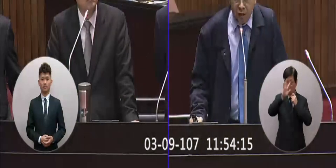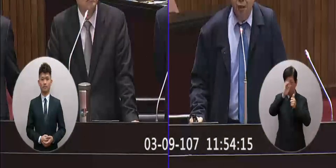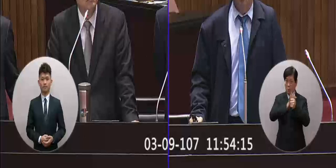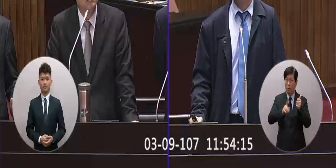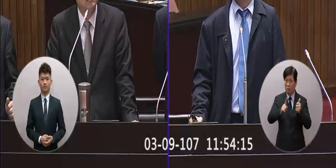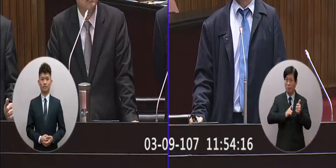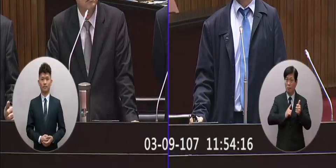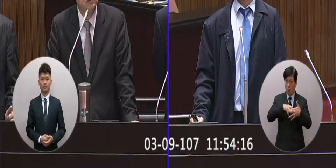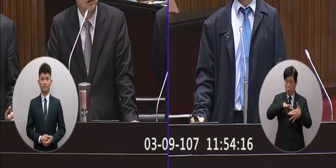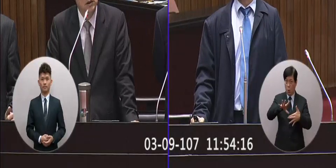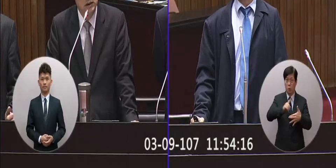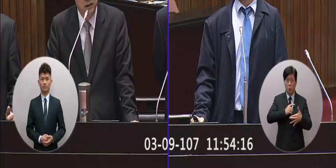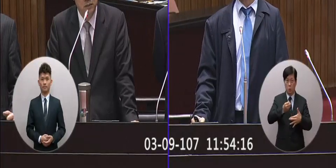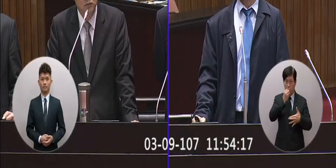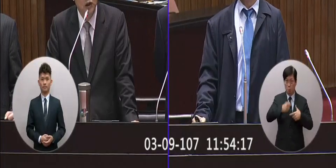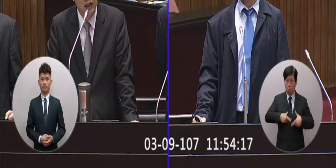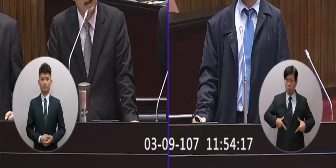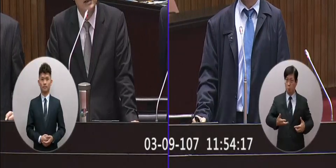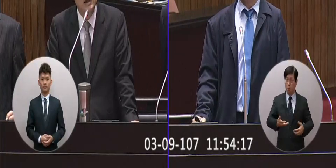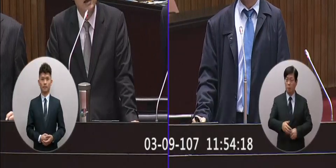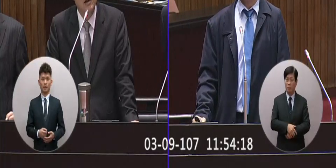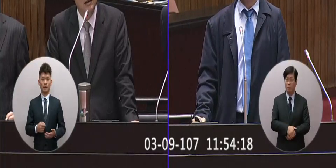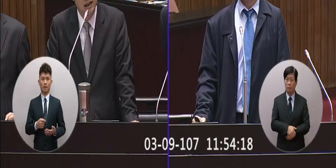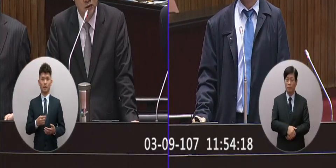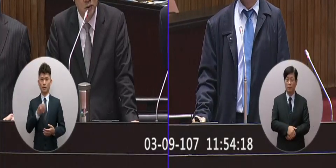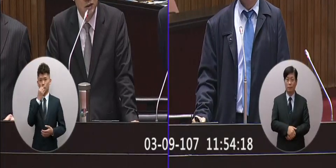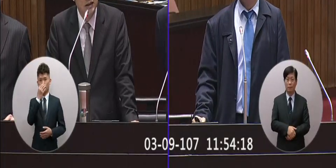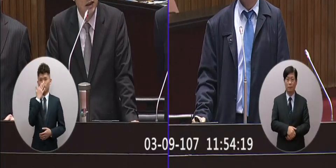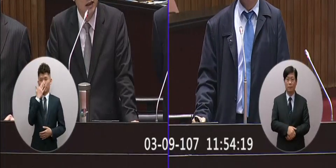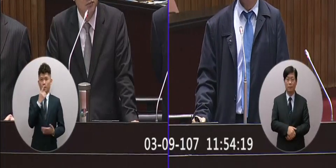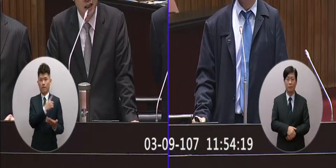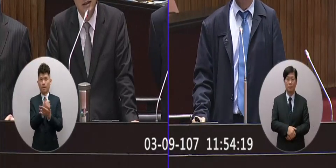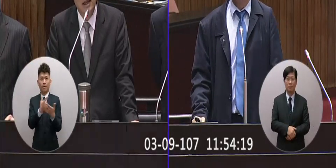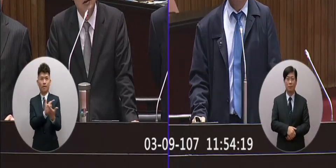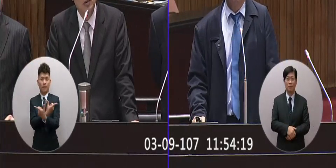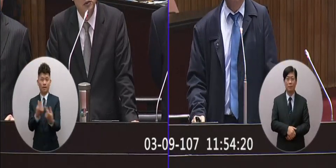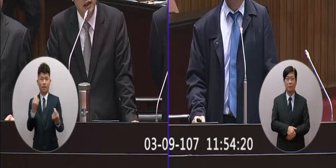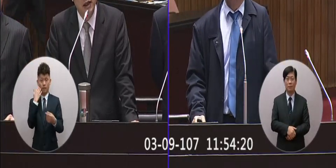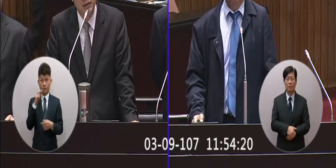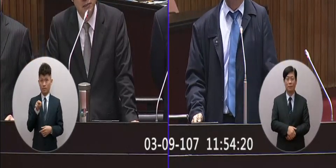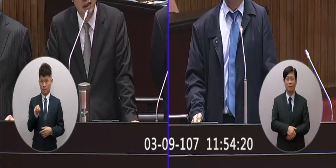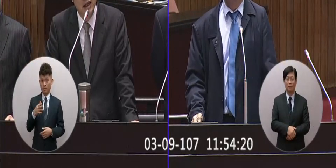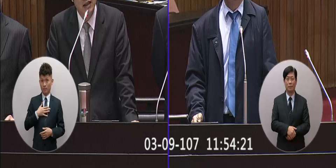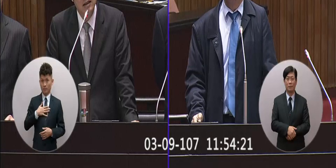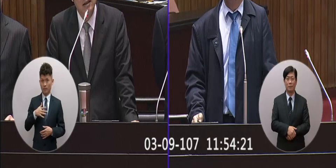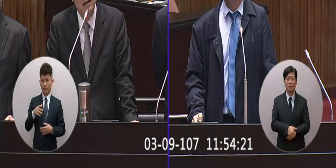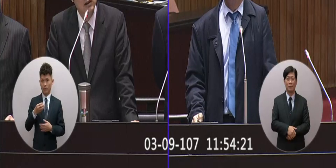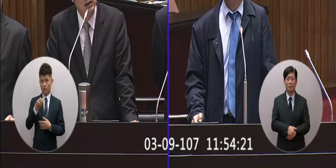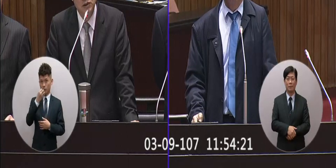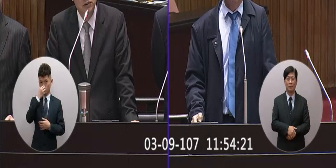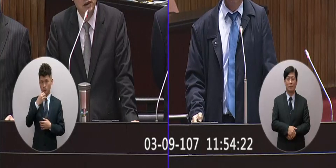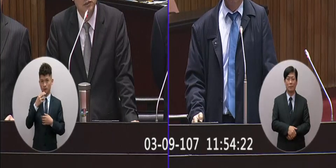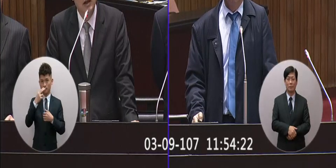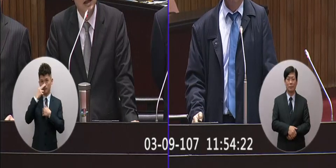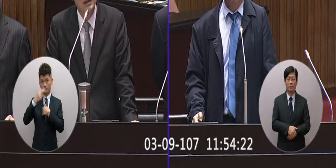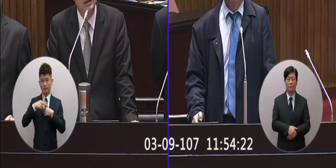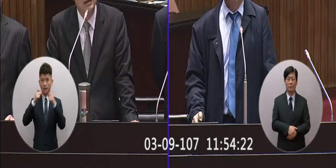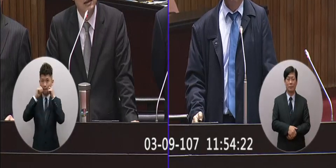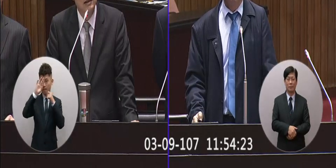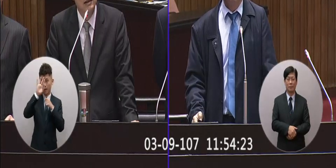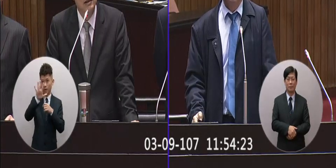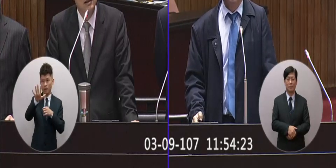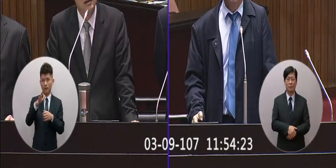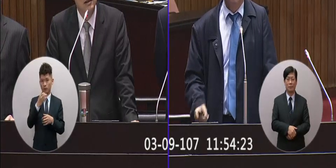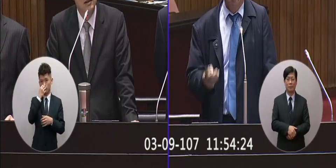三位敢食无？ 这无人敢食啦，吼、哦！若准讲真正明知影讲有致癌的物件，我想这无人